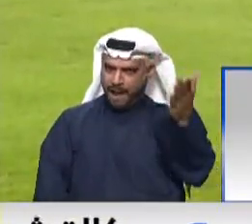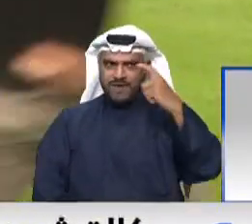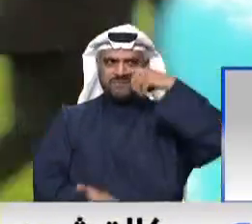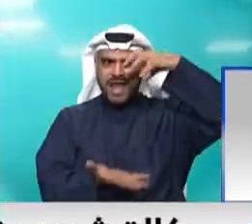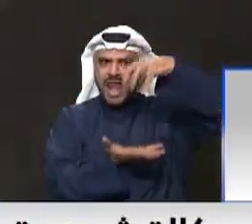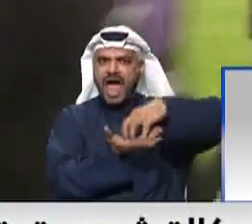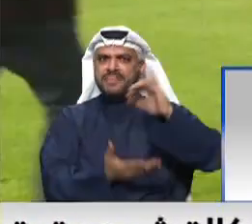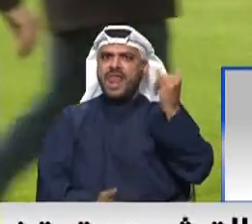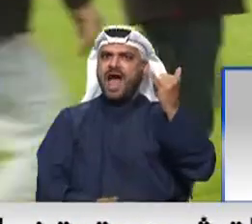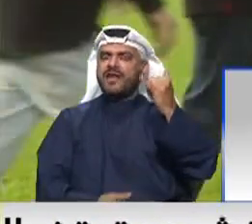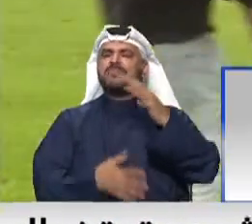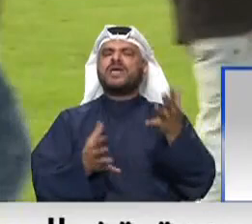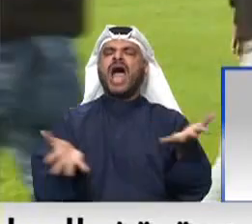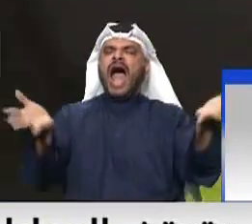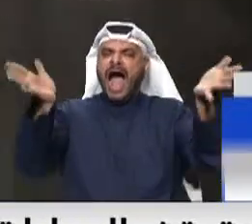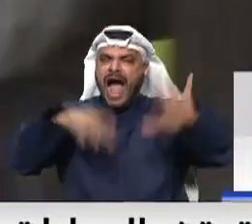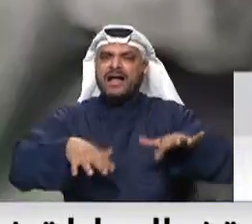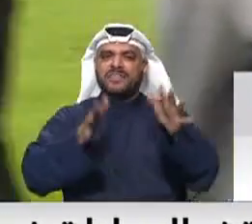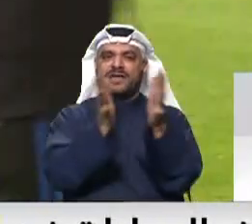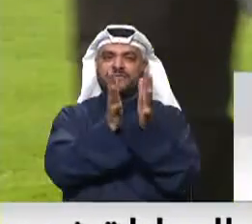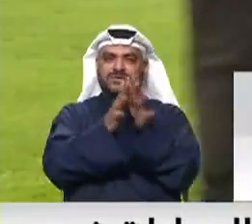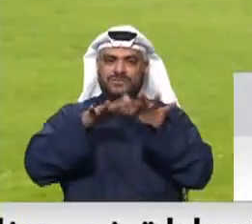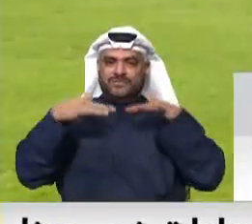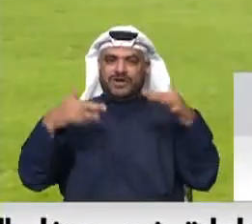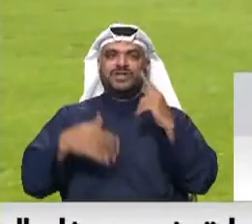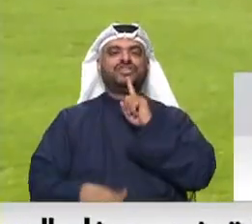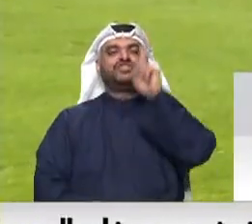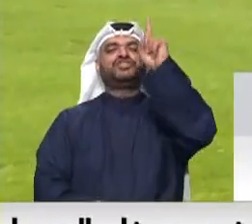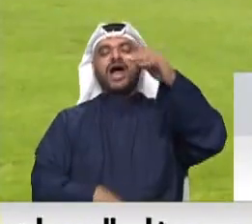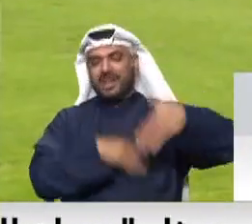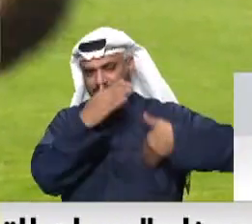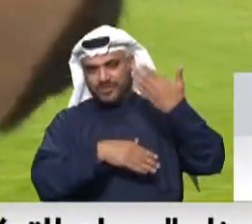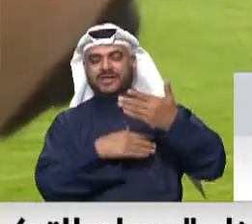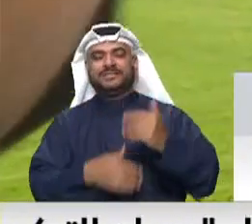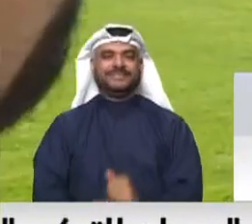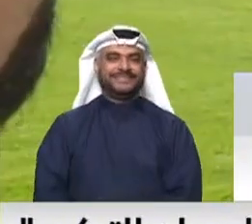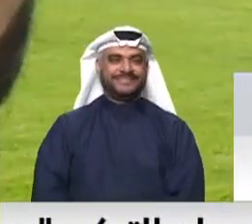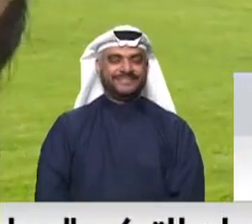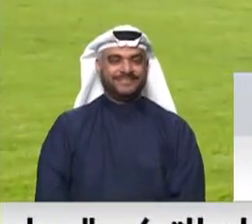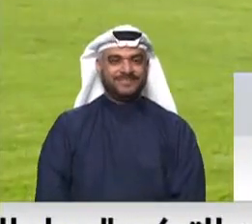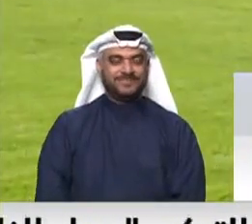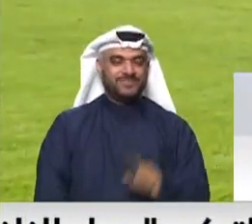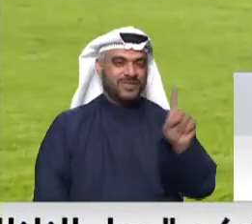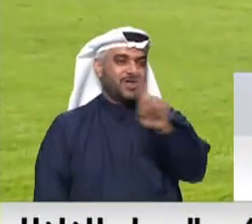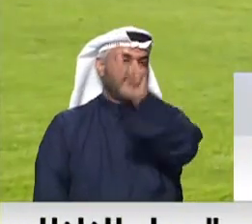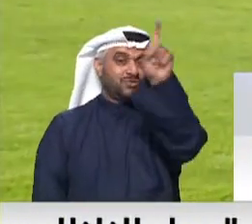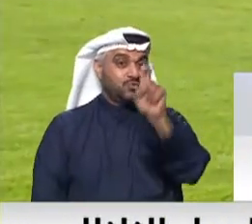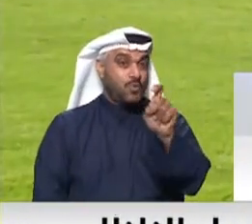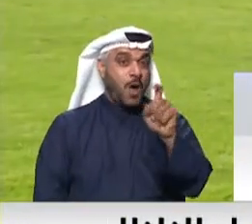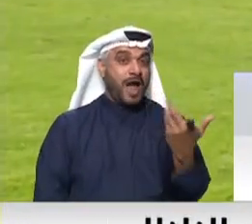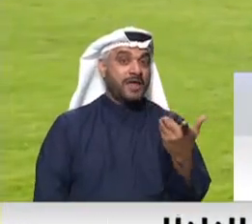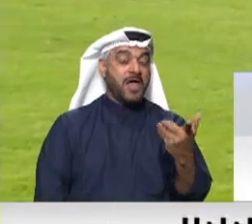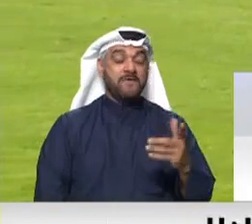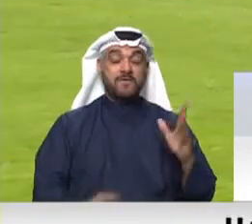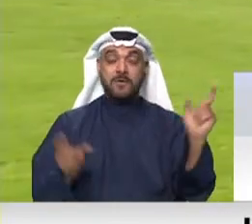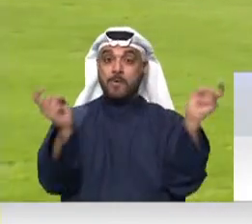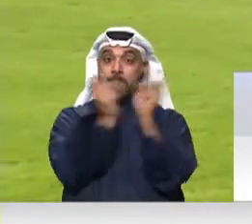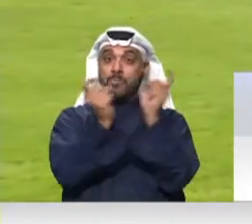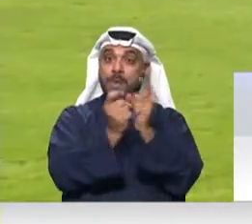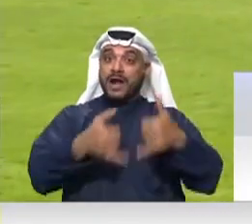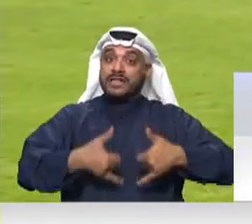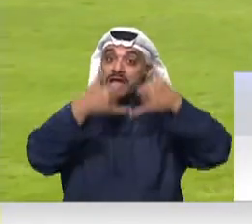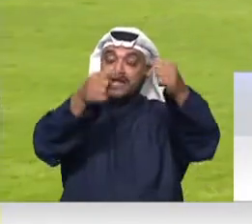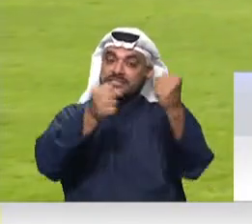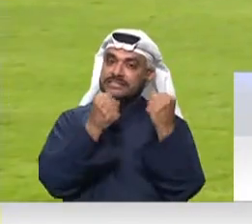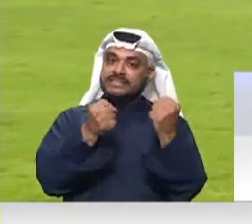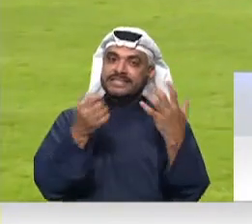الحمد لله قدرنا نحقق بطوله جديده، وان شاء الله القادم اكثر واكثر باذن الله. شلون اليوم كانت اجواء المباراه؟ اكيد اجواء كبيره، مباراه كاس، مباراه صعبه